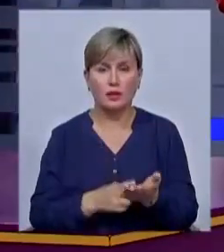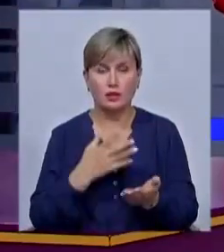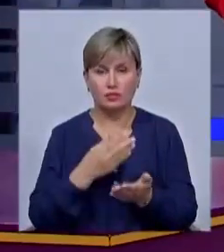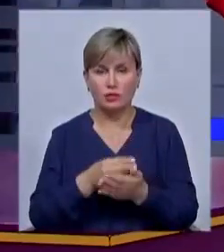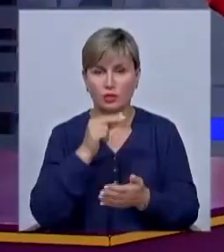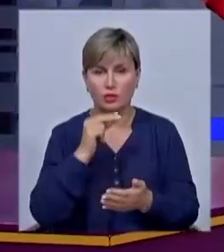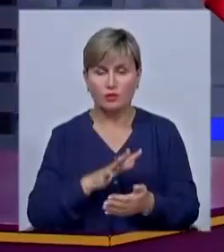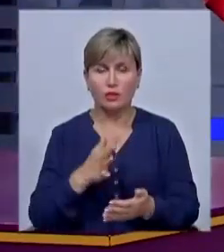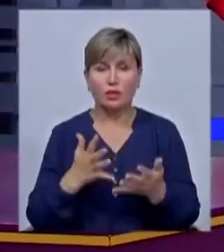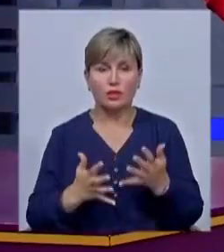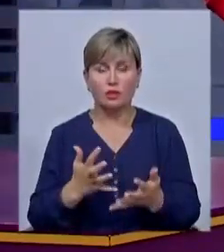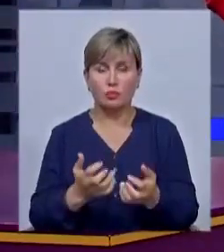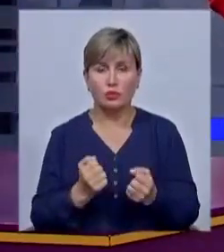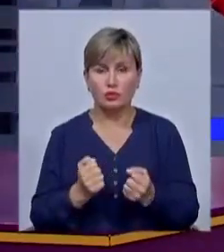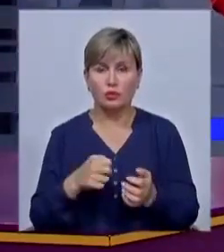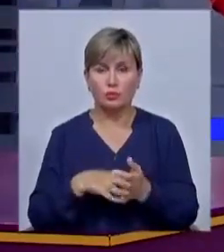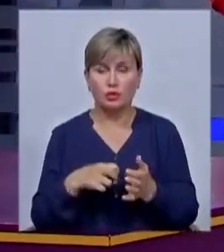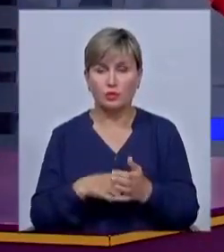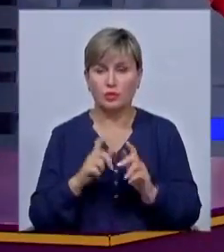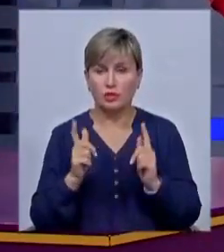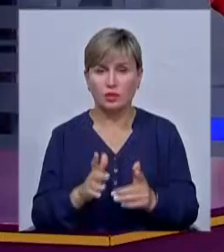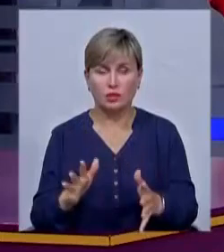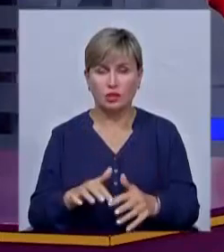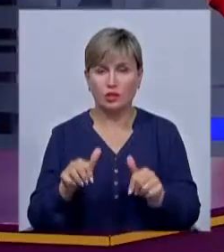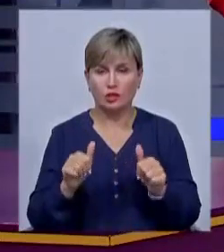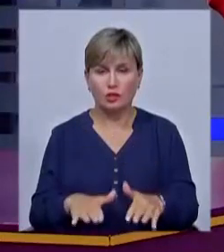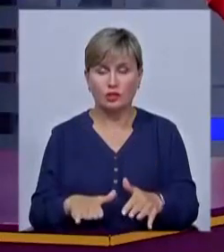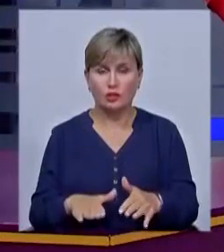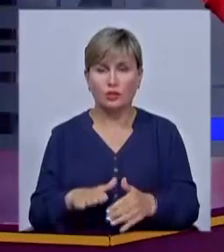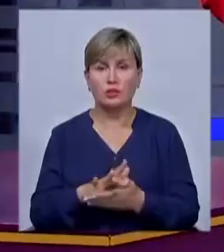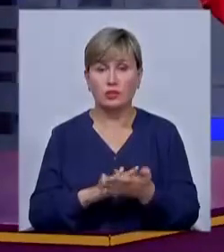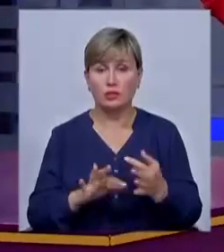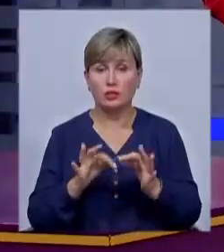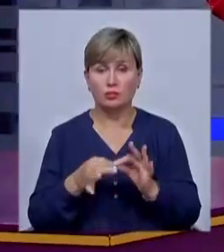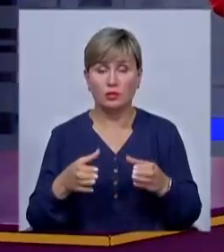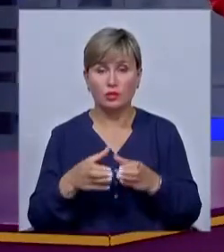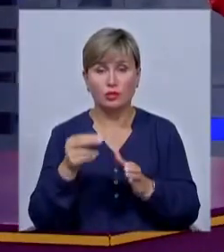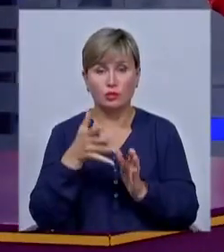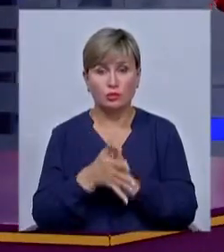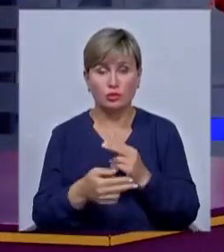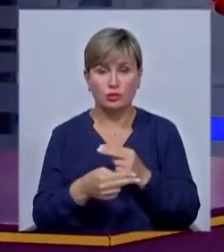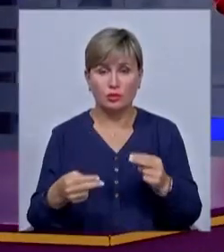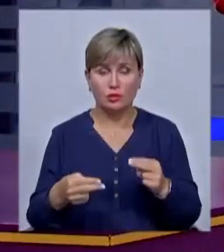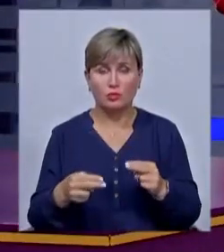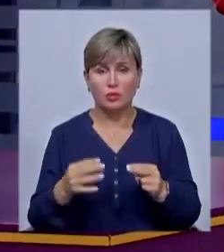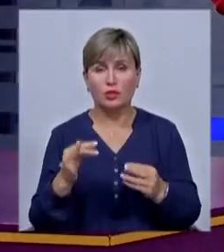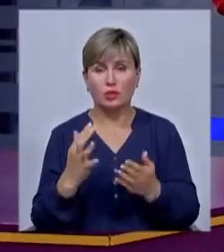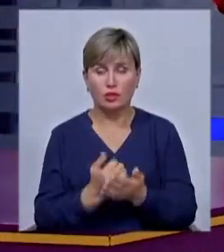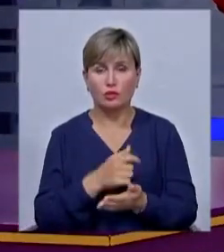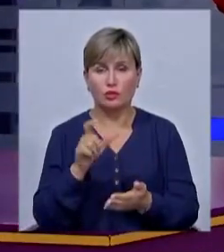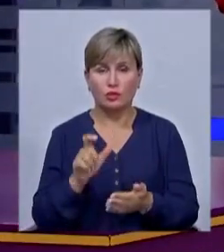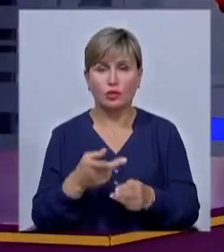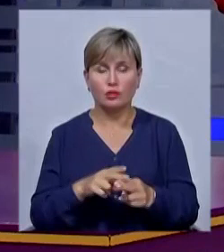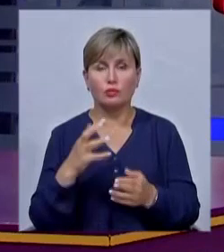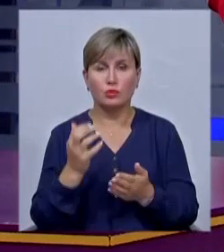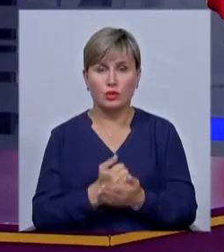если получатель письма счастья не согласен с вердиктом коллега роман на щенка изучил тему и нашел автолюбителя которому